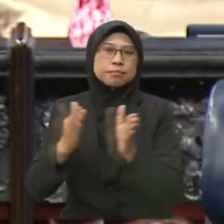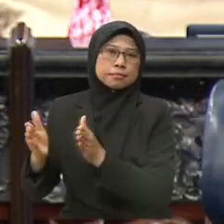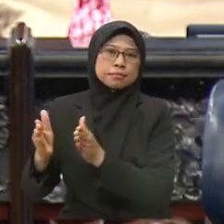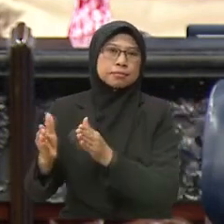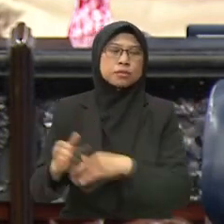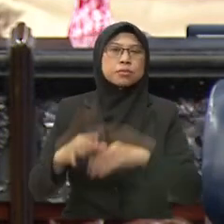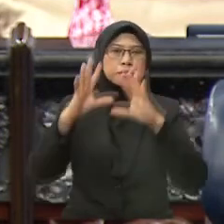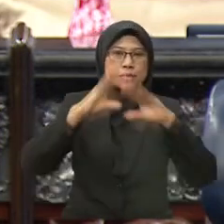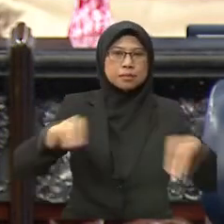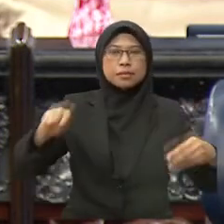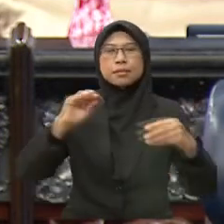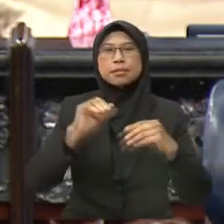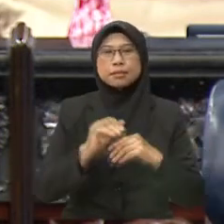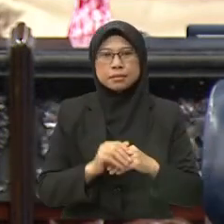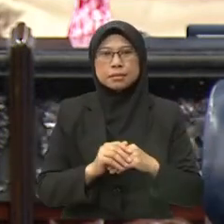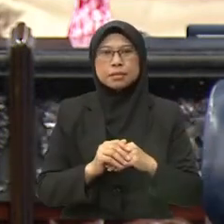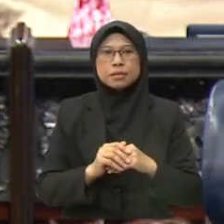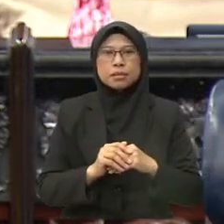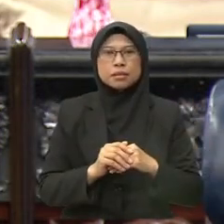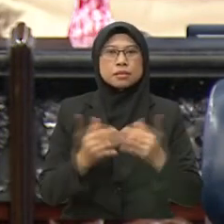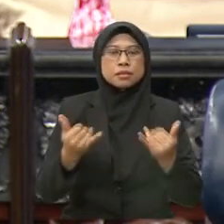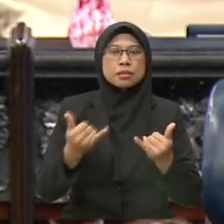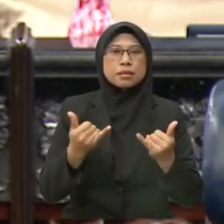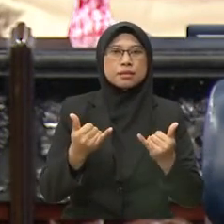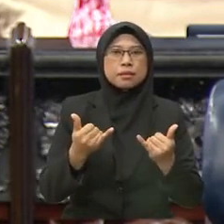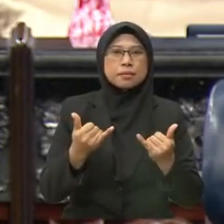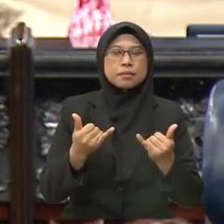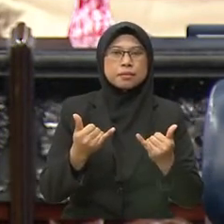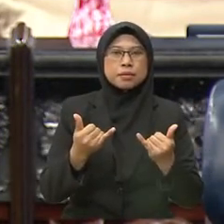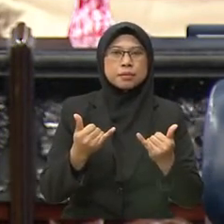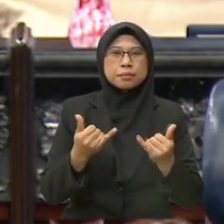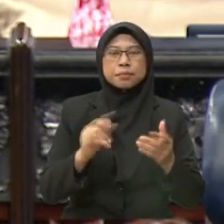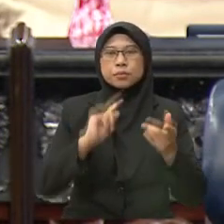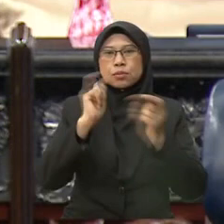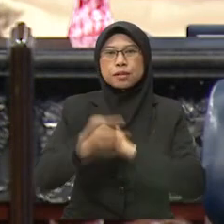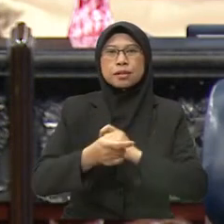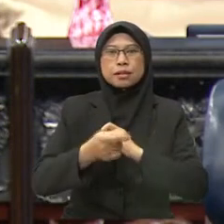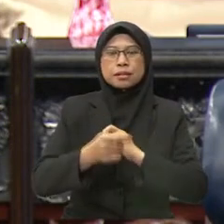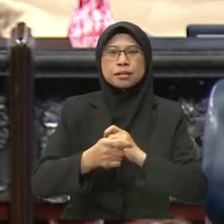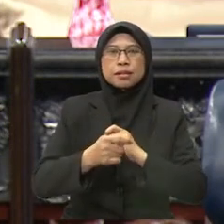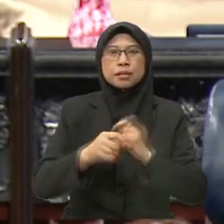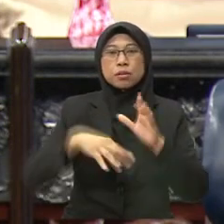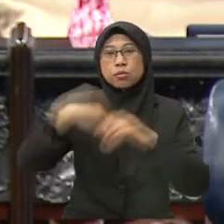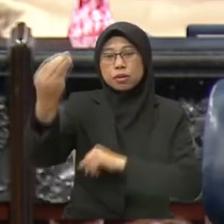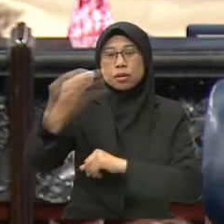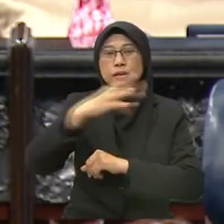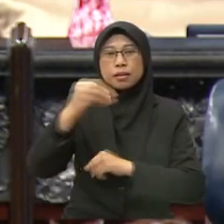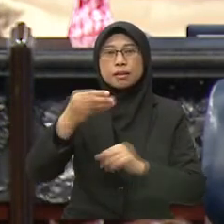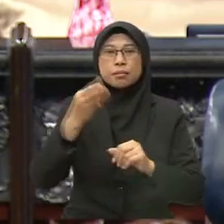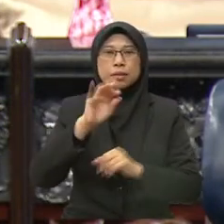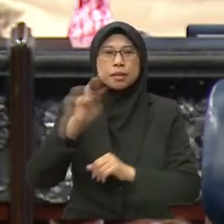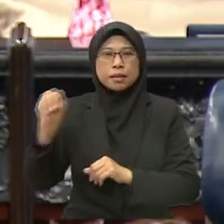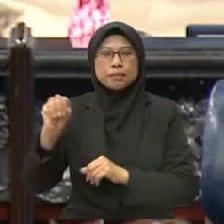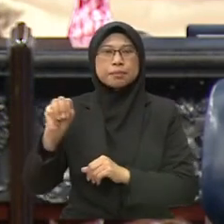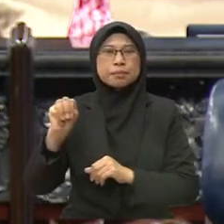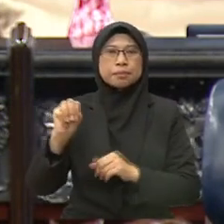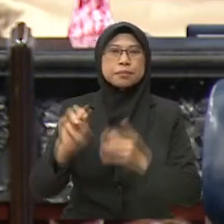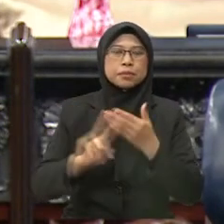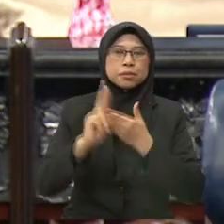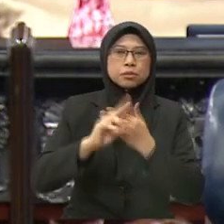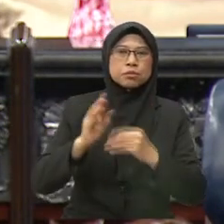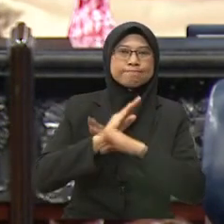bagi menangani kemeruapan dalam pasaran pertukaran asing Bank Negara akan terus menguruskan risiko daripada perkembangan